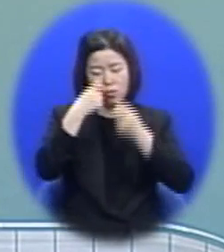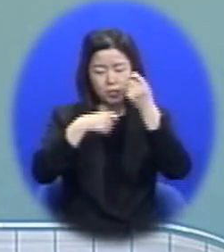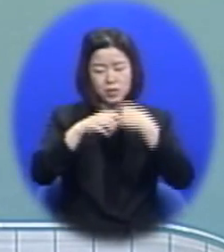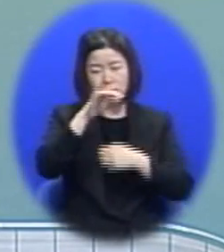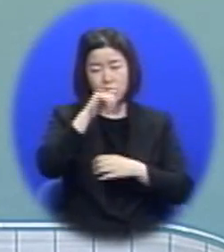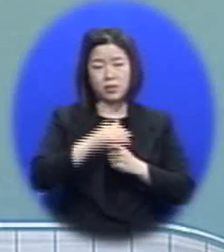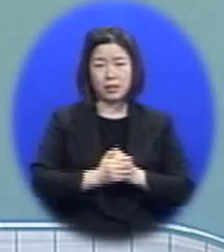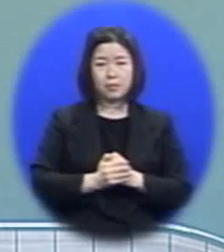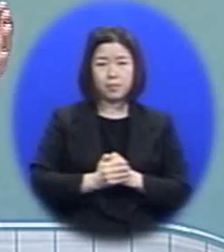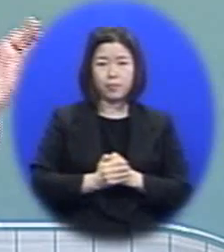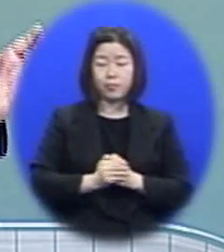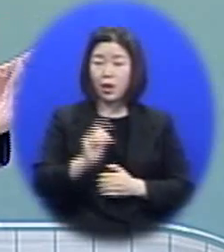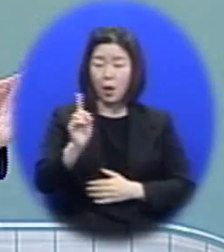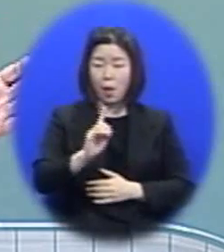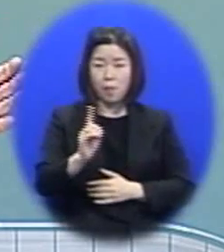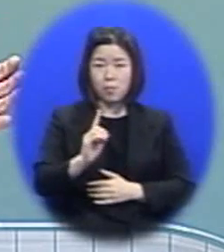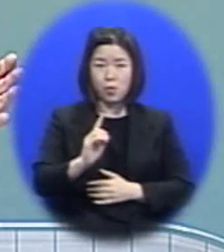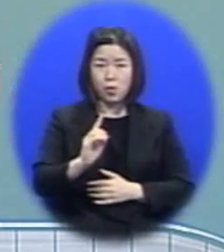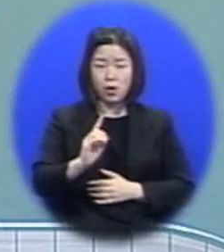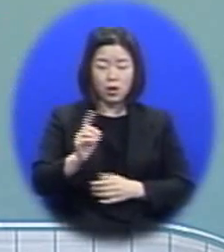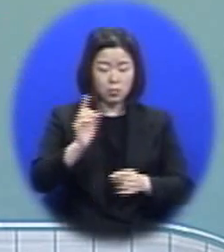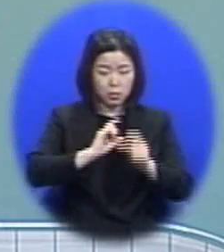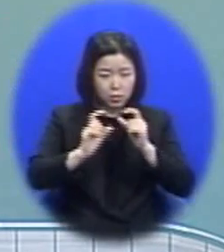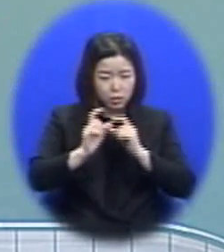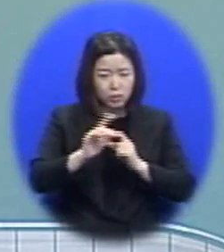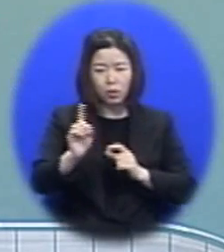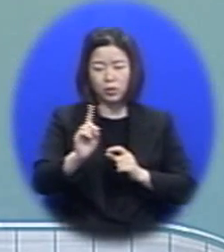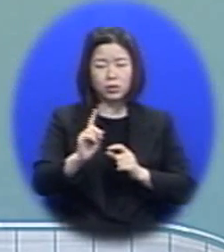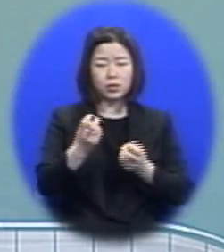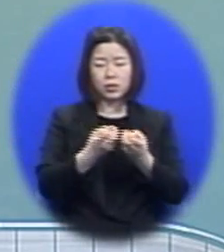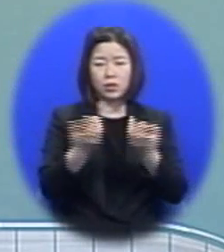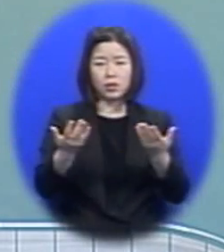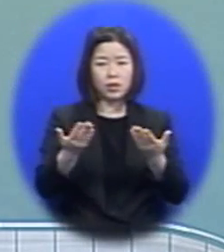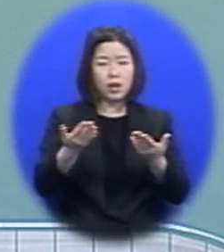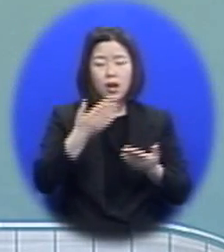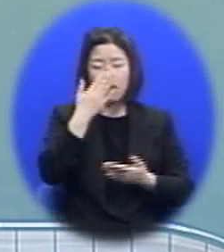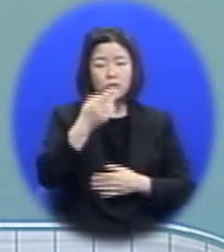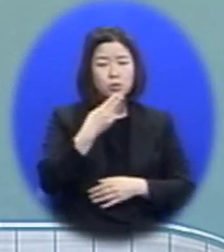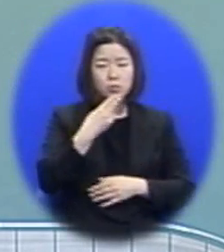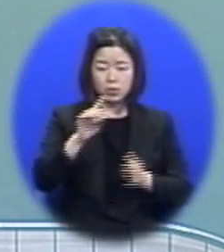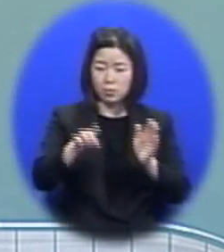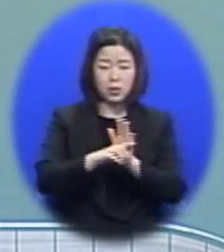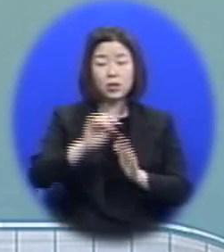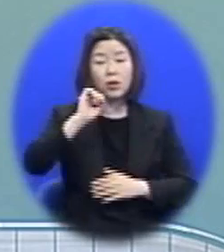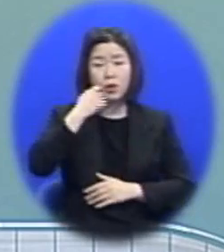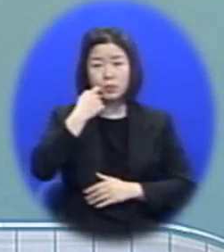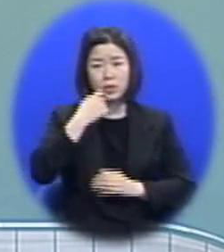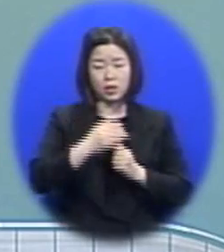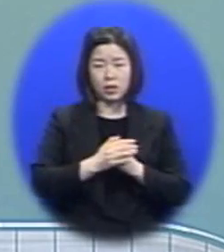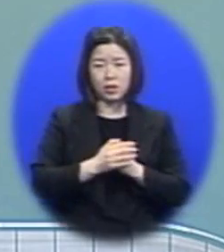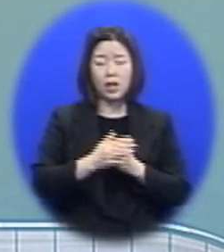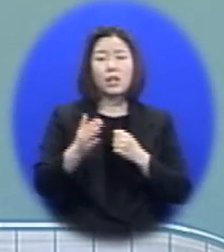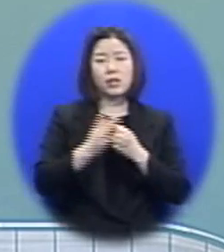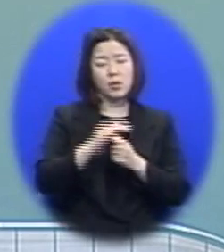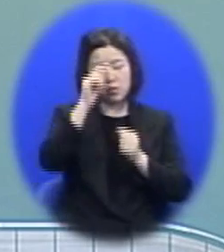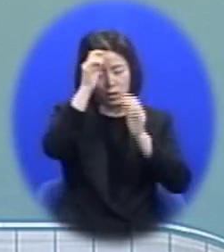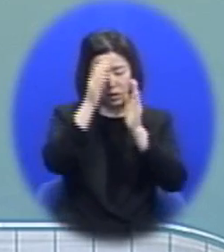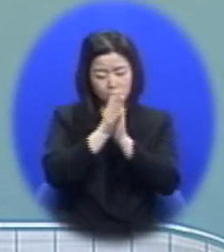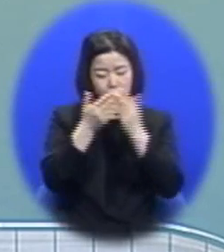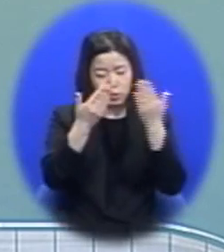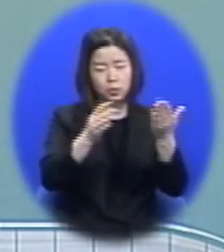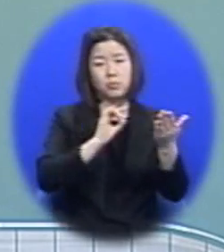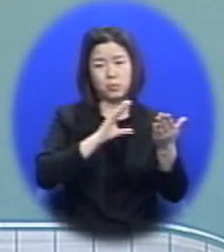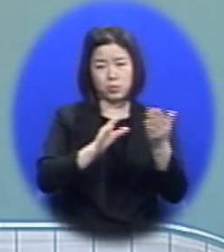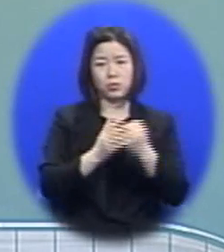정말 뭘 어떻게 더 할 수가 없어요 안 믿어진 다는데 또 한번 기도해 주는 수밖에 없지요